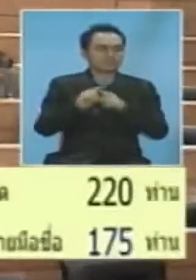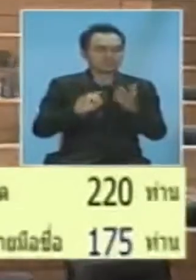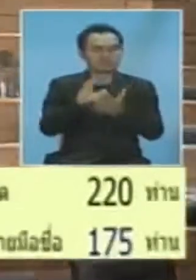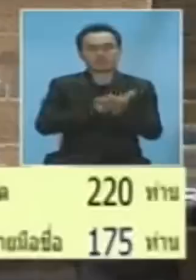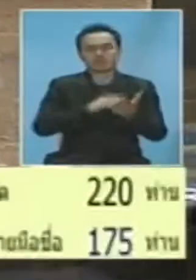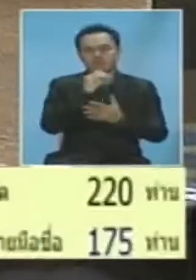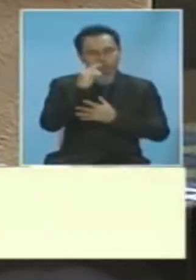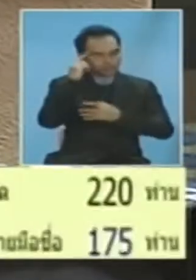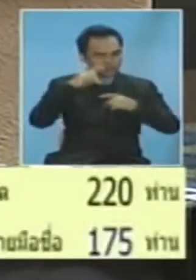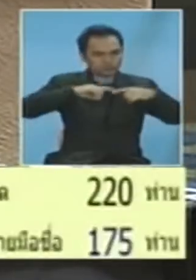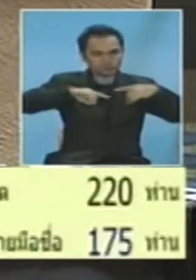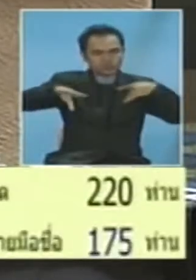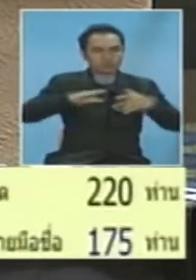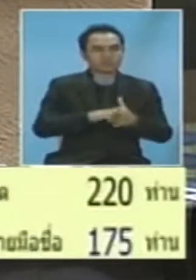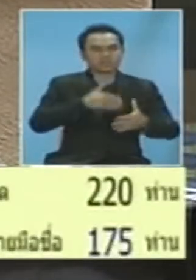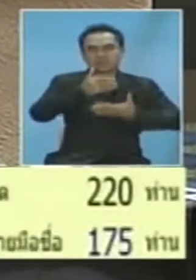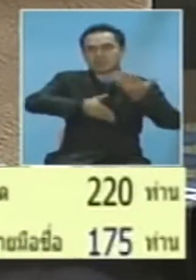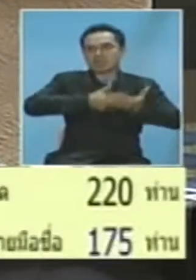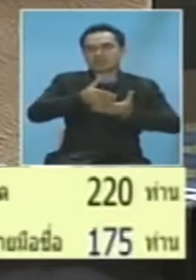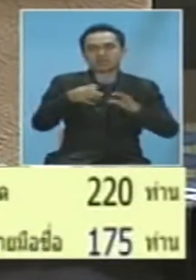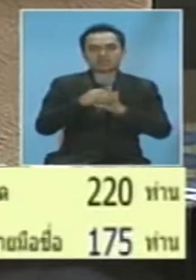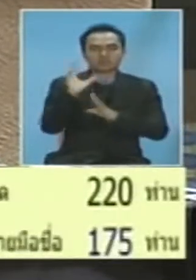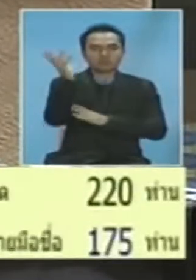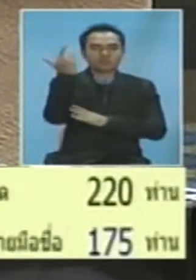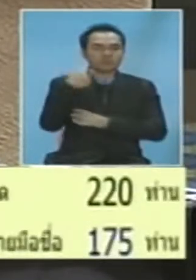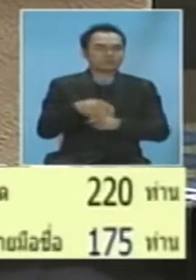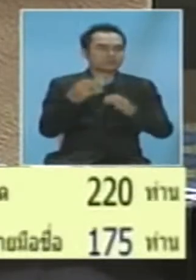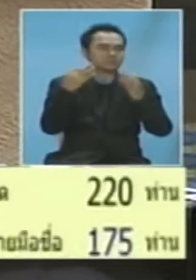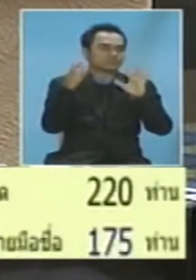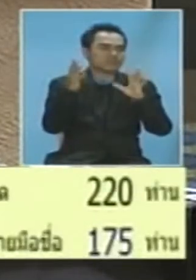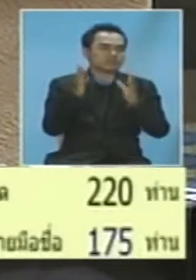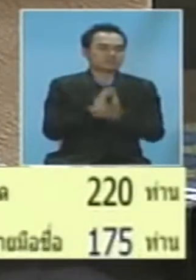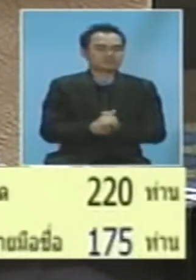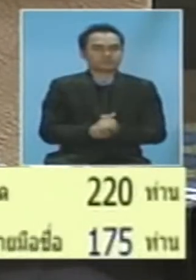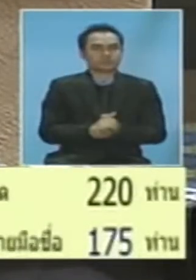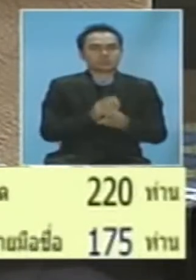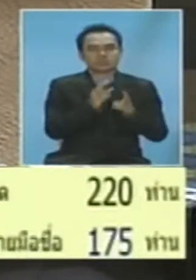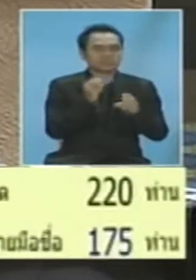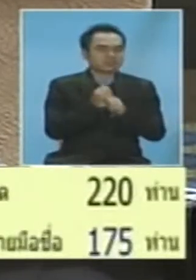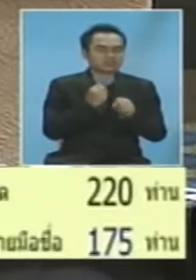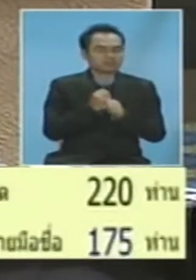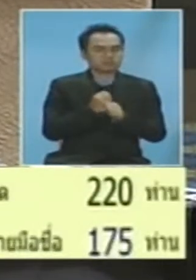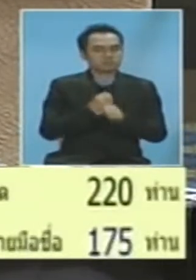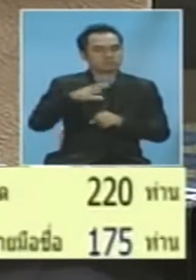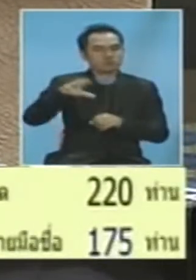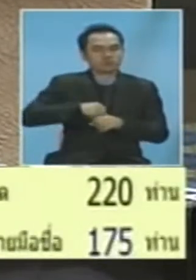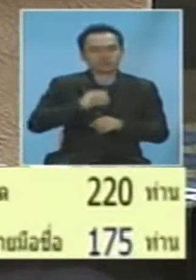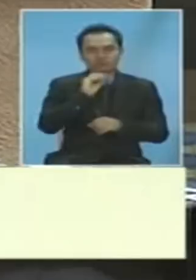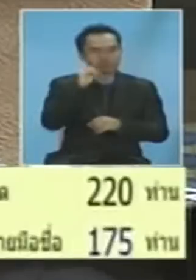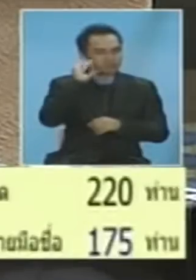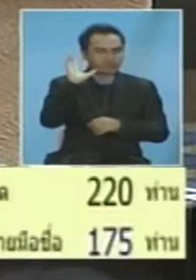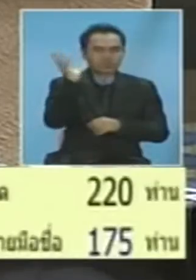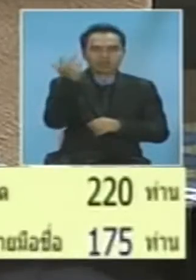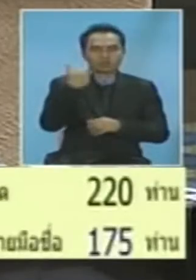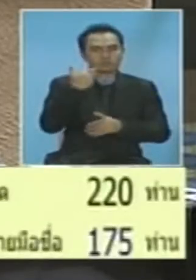ขัดกับการค้าเสรีอันไม่เป็นที่ต้องการขององค์การค้าโล